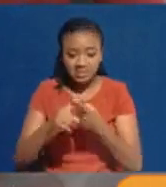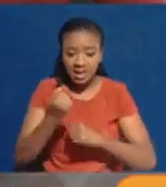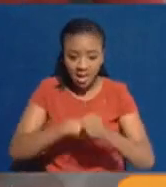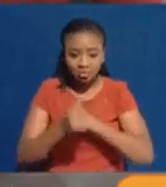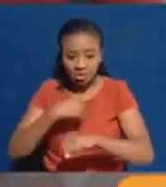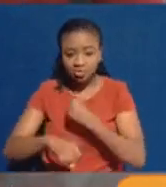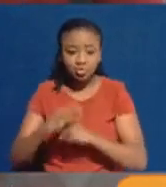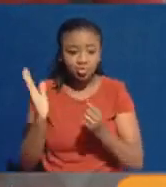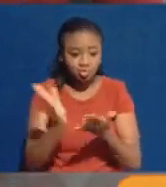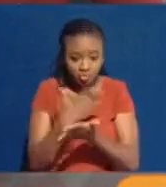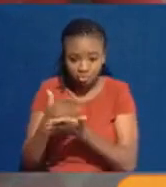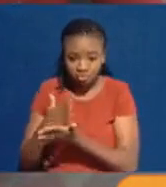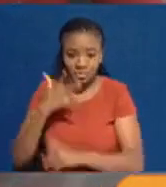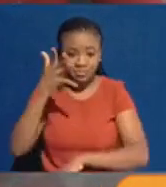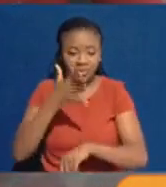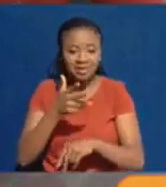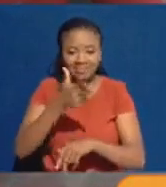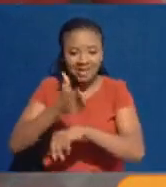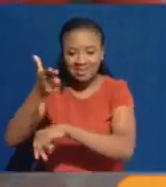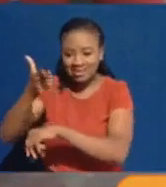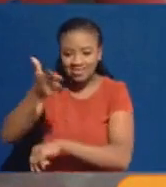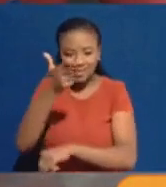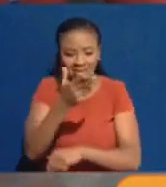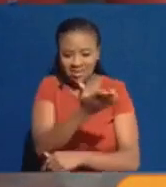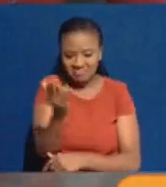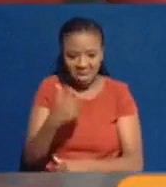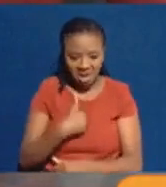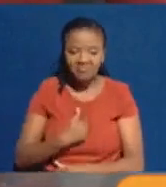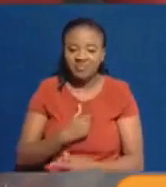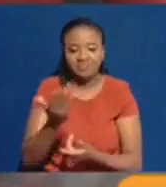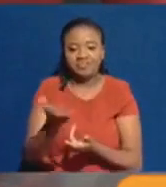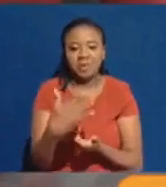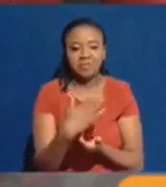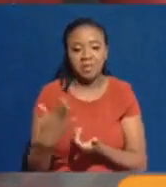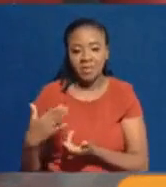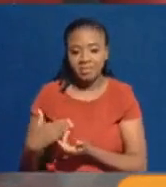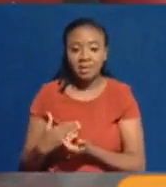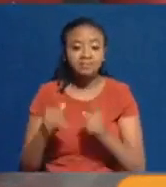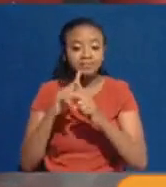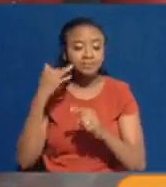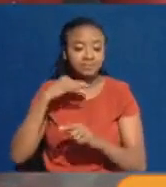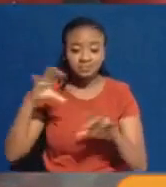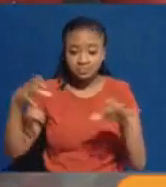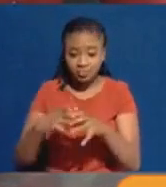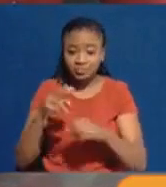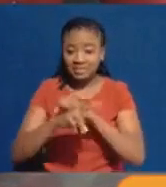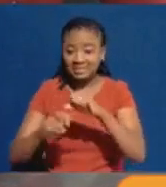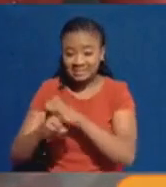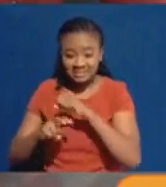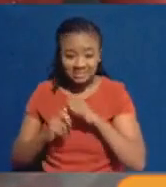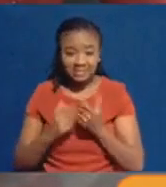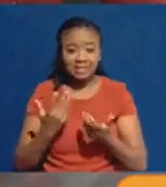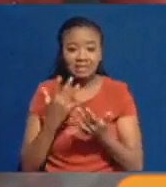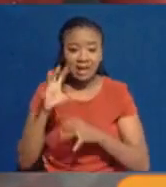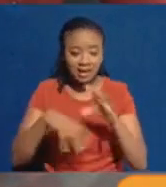na amani irejee katika eneo hilo. Na Rais Ruto amesema kuwa serikali itakabiliana na wezi wa mifugo wanaozidi kuhangaisha wakazi wa maeneo hayo